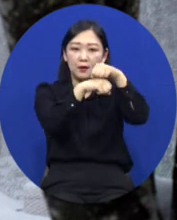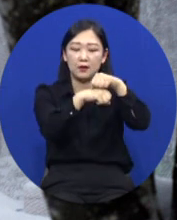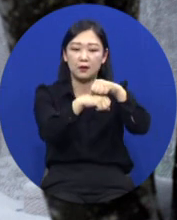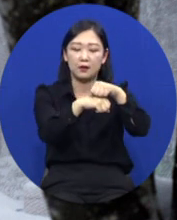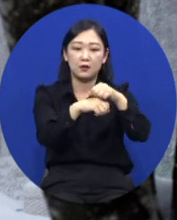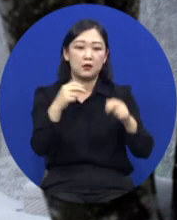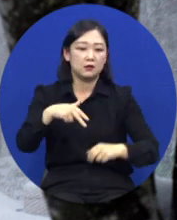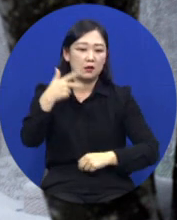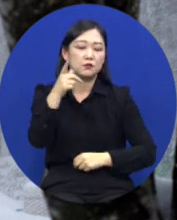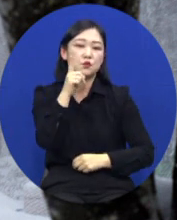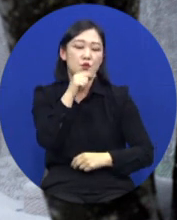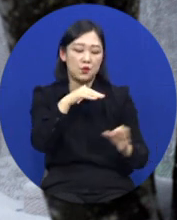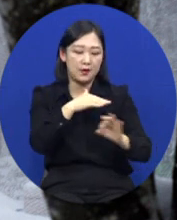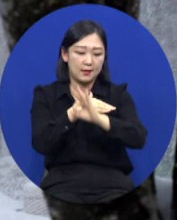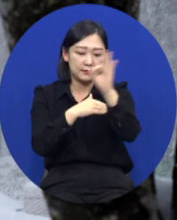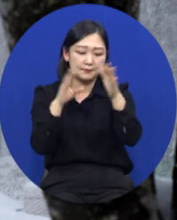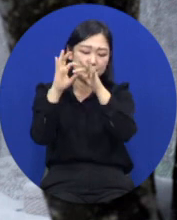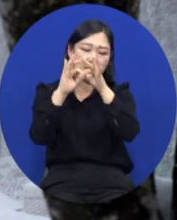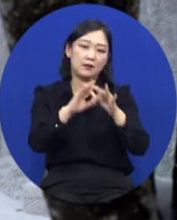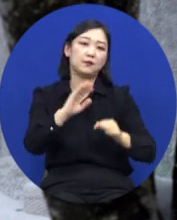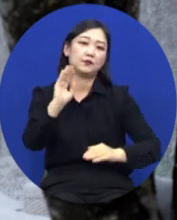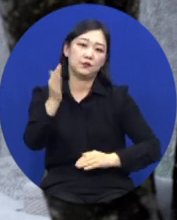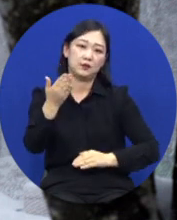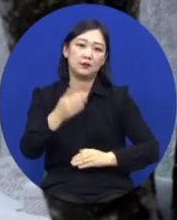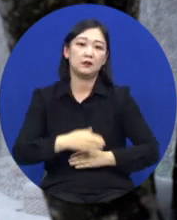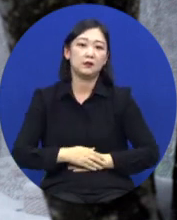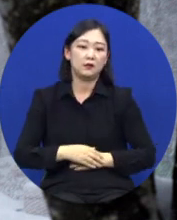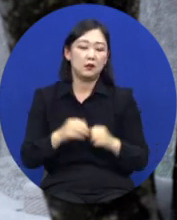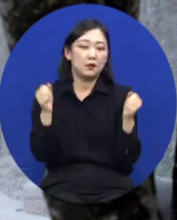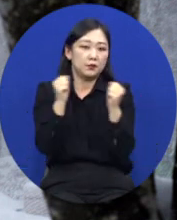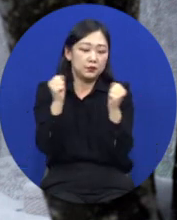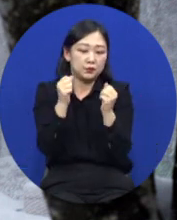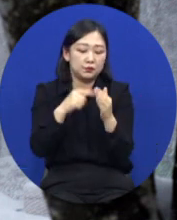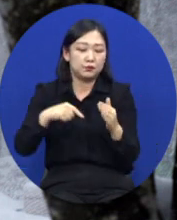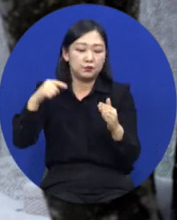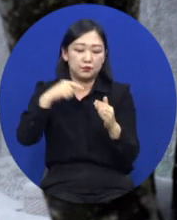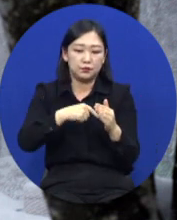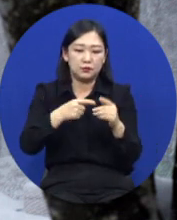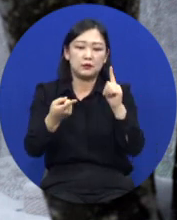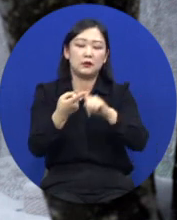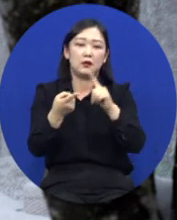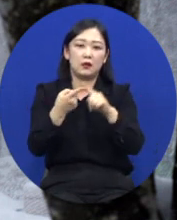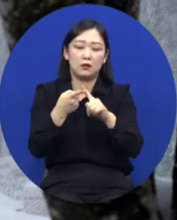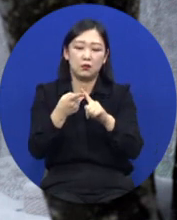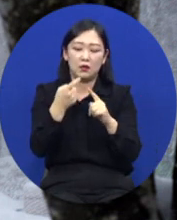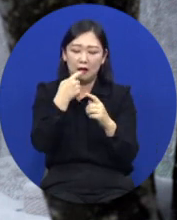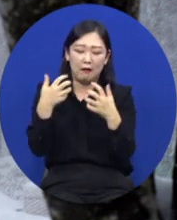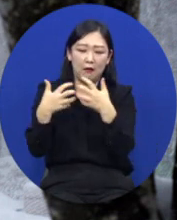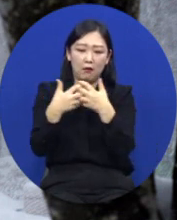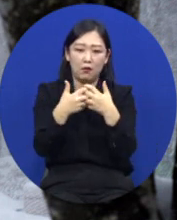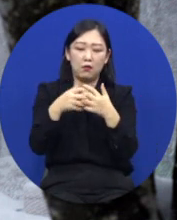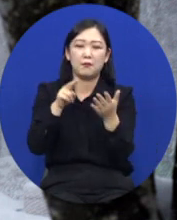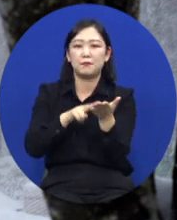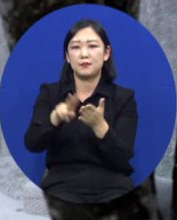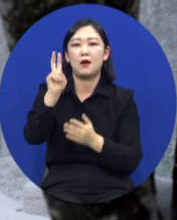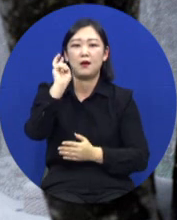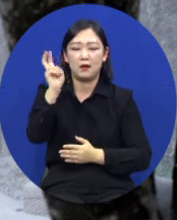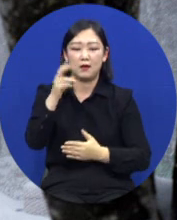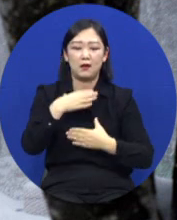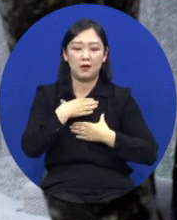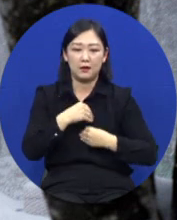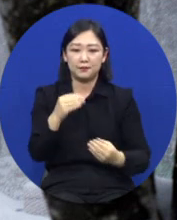눈은 다음주 어를 아침까지 이어지게 했는데요 강 출 속에 내 링 논의 그대로 얼어 붙어서 빙판길이 예상됩니다